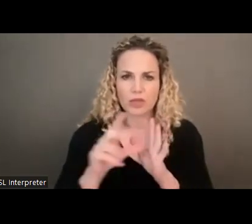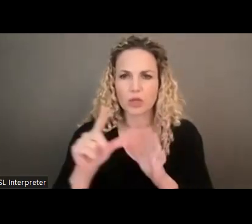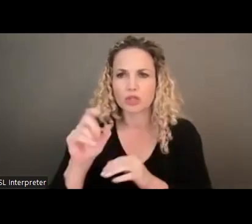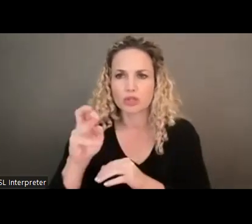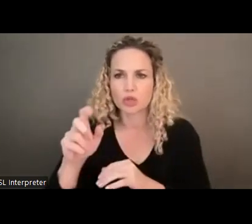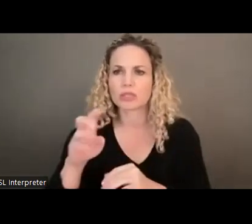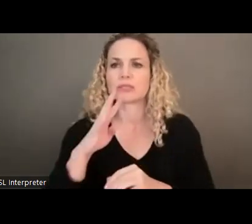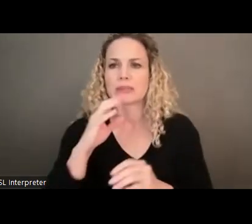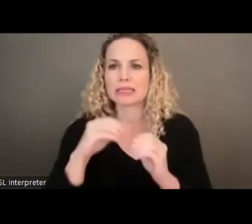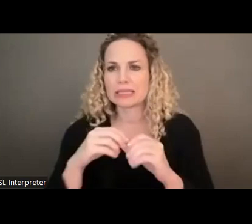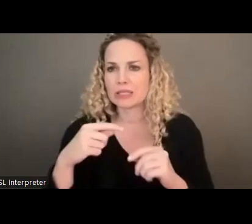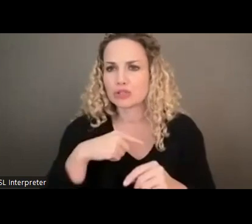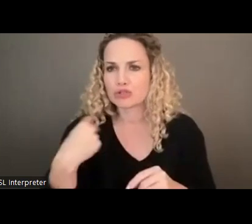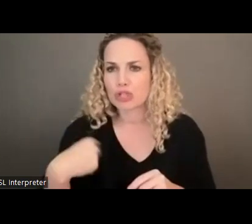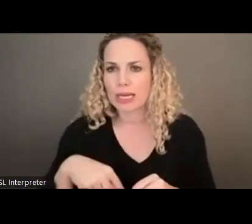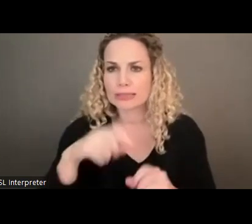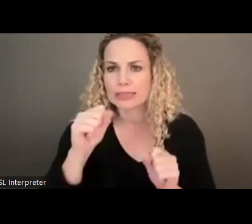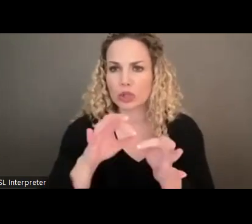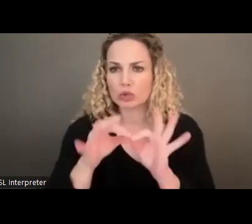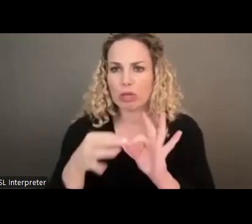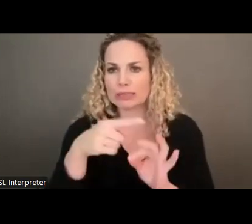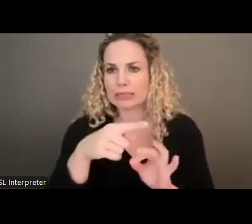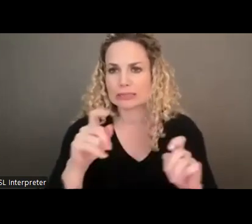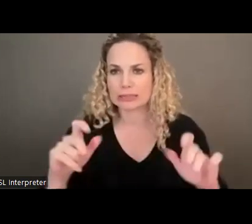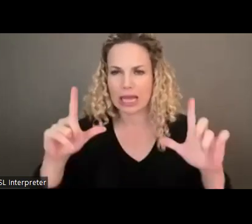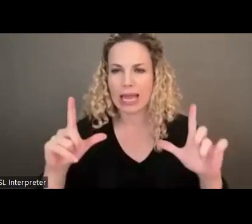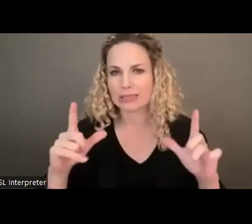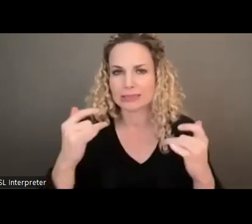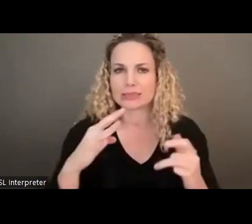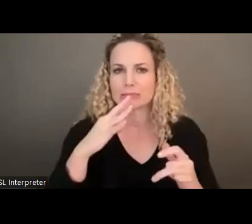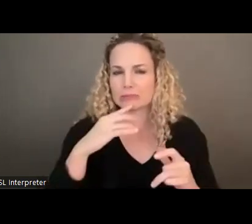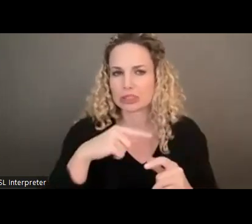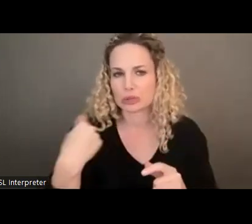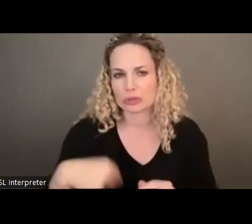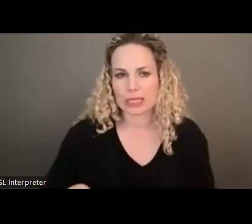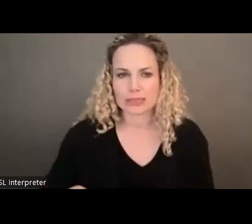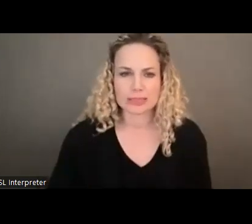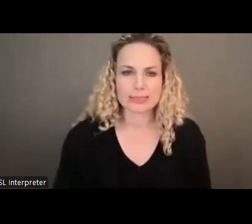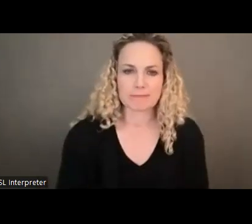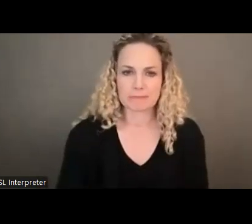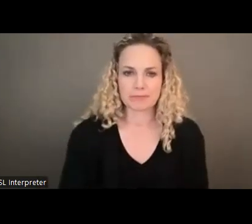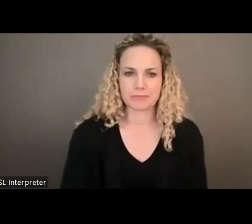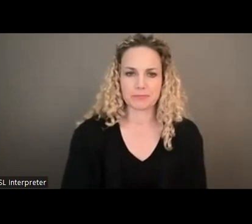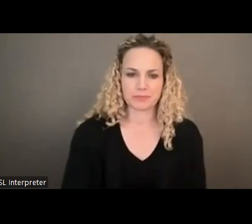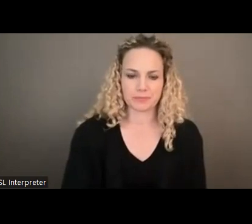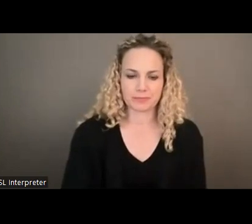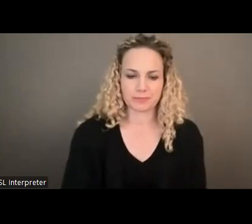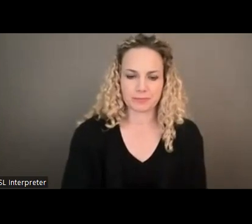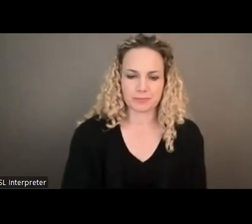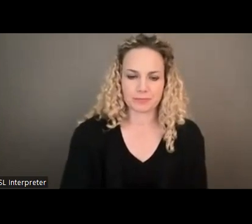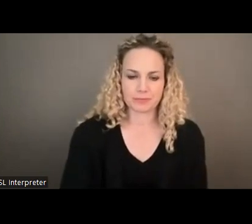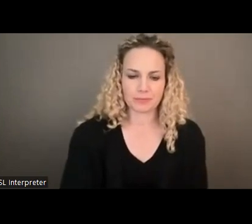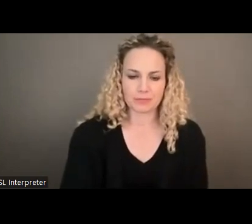歡迎各位參加今日嘅會議，我係你哋嘅廣東話傳譯員。以下就係介紹下點